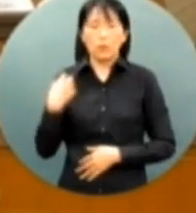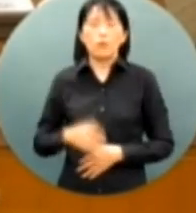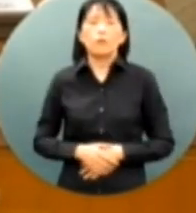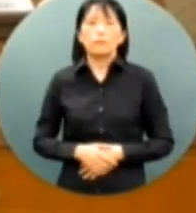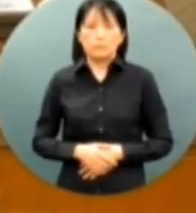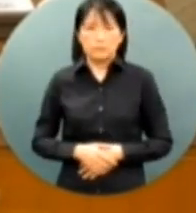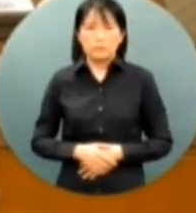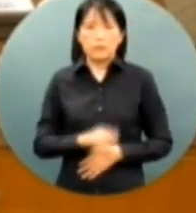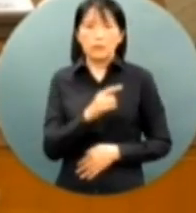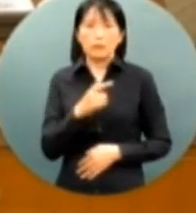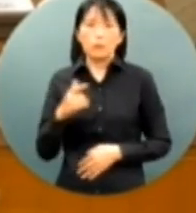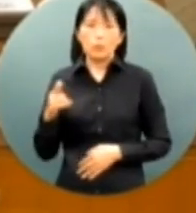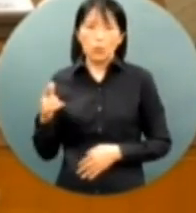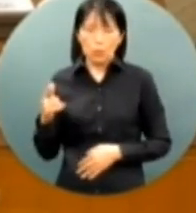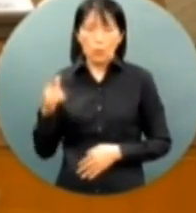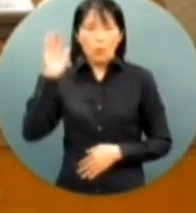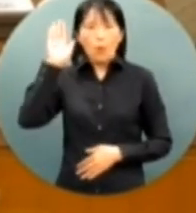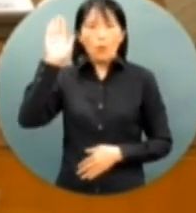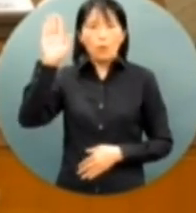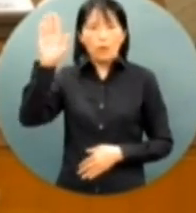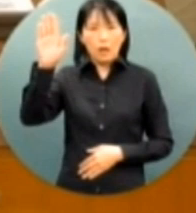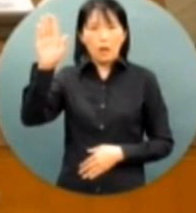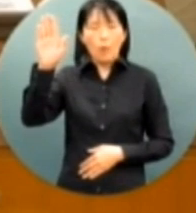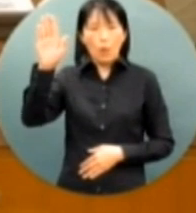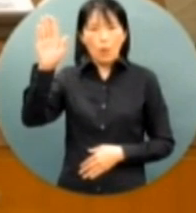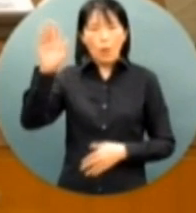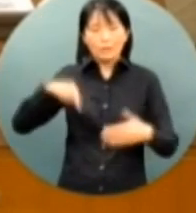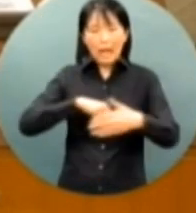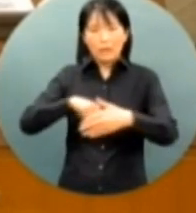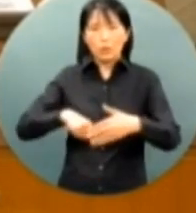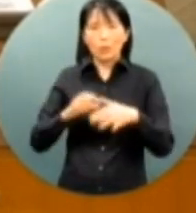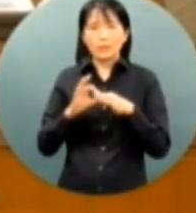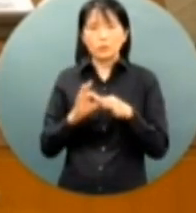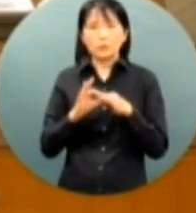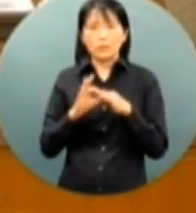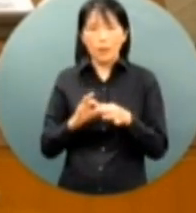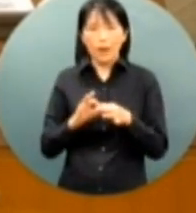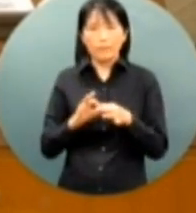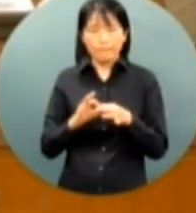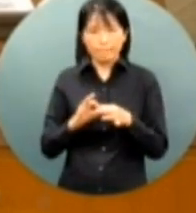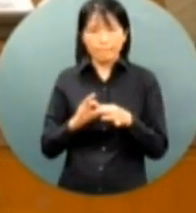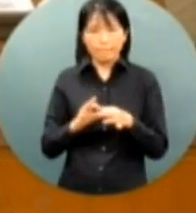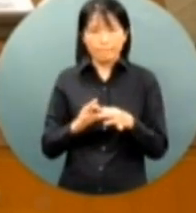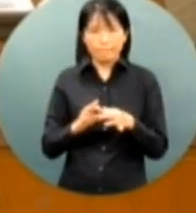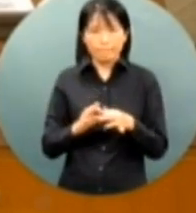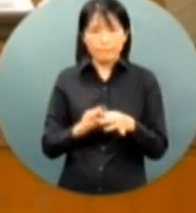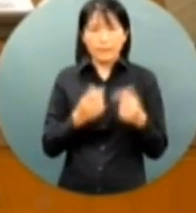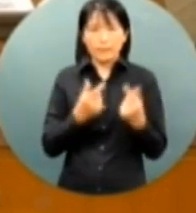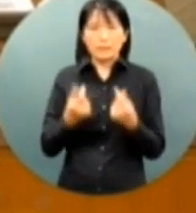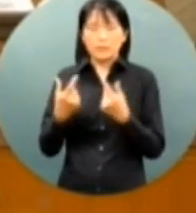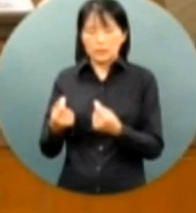が、いろいろとですね、今後そうした内容につきましては適切にフォローアップを